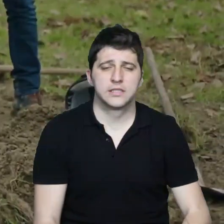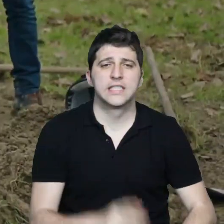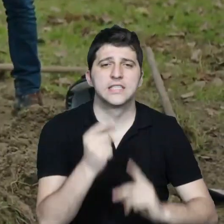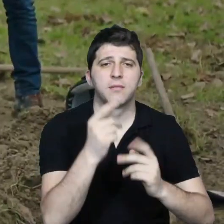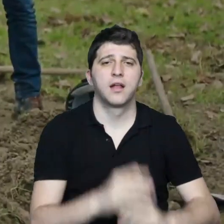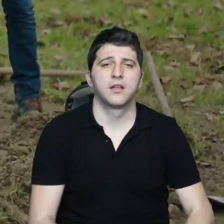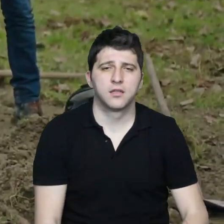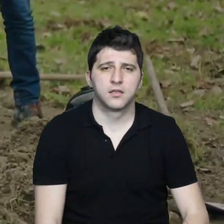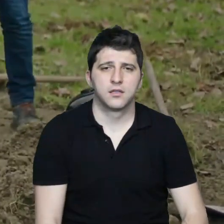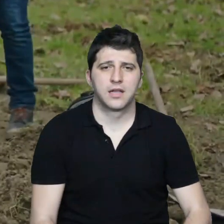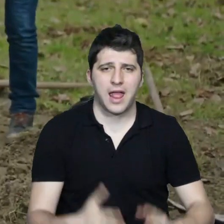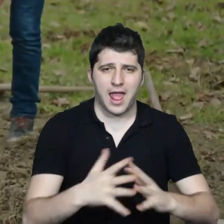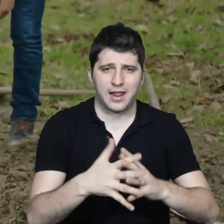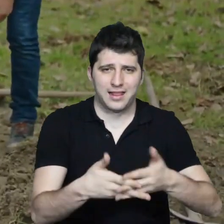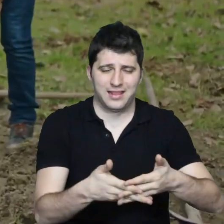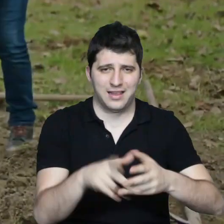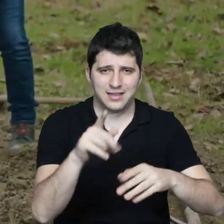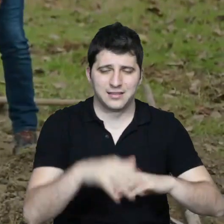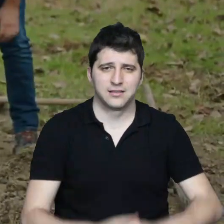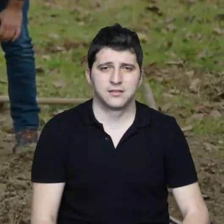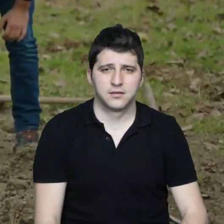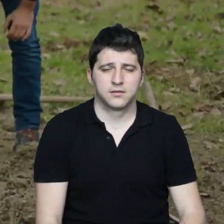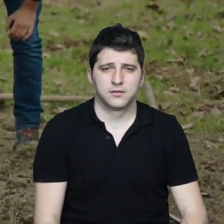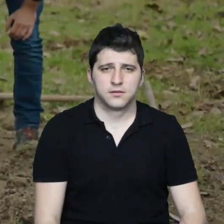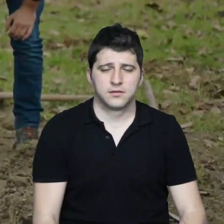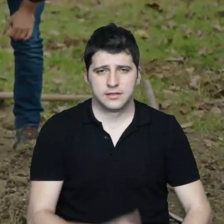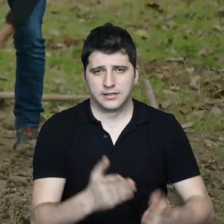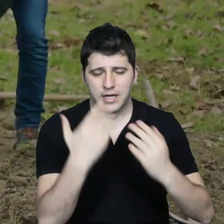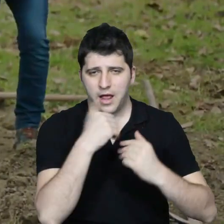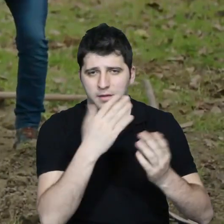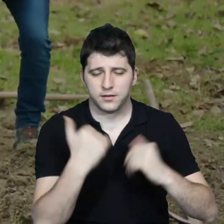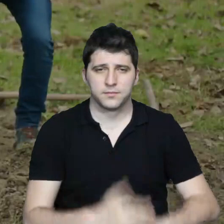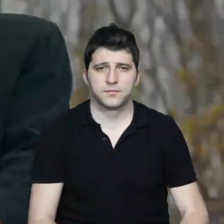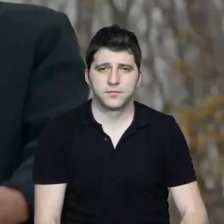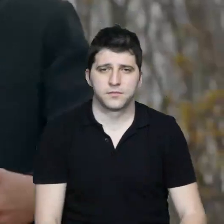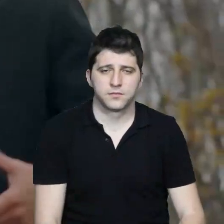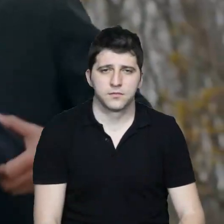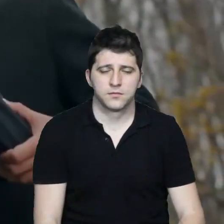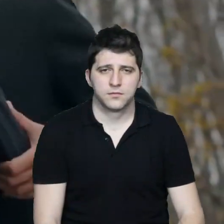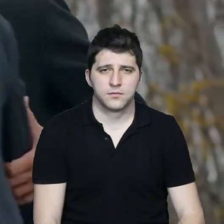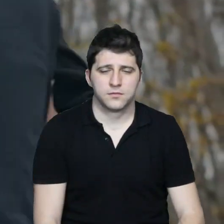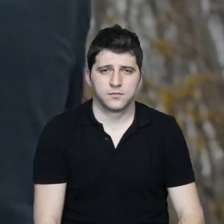İsmail elini şöyle yap. İsmail elini basamak gibi tuttu. Oral basıp yükseldi.